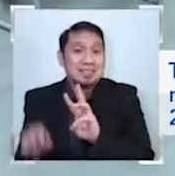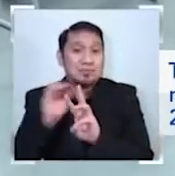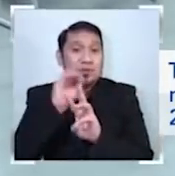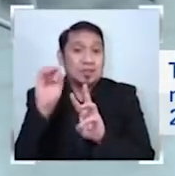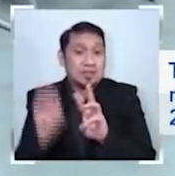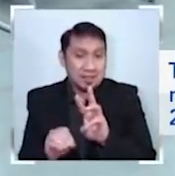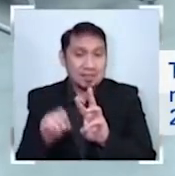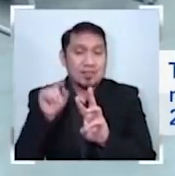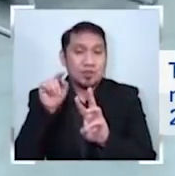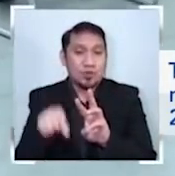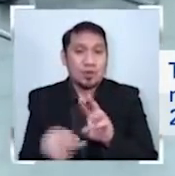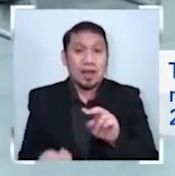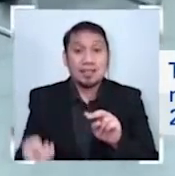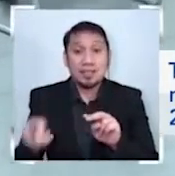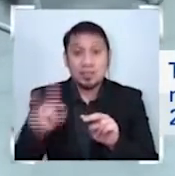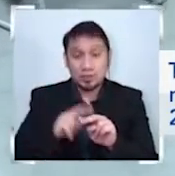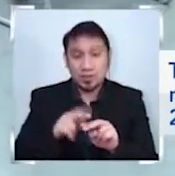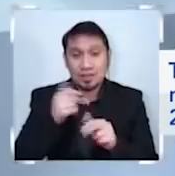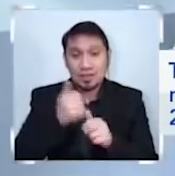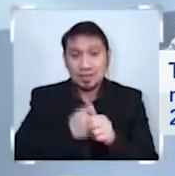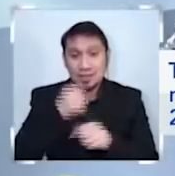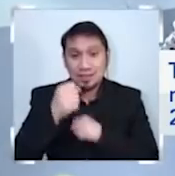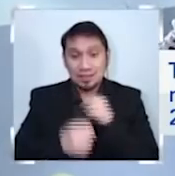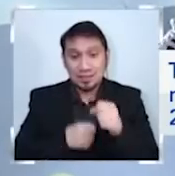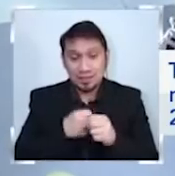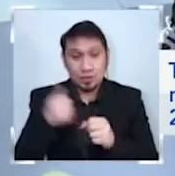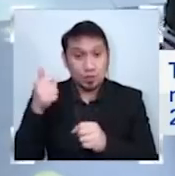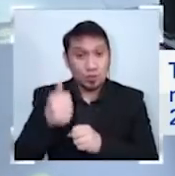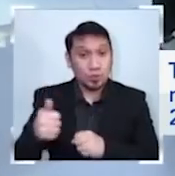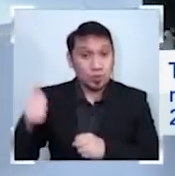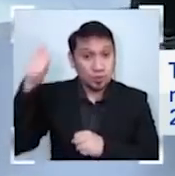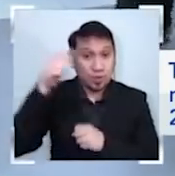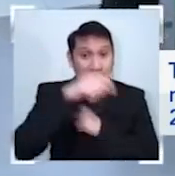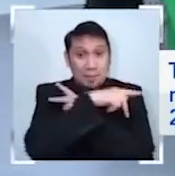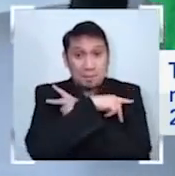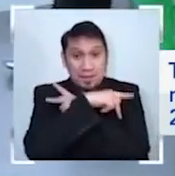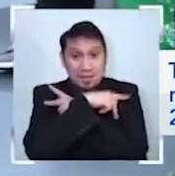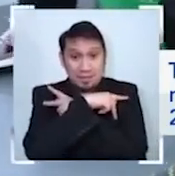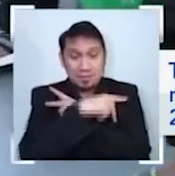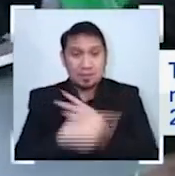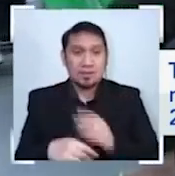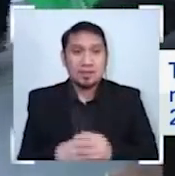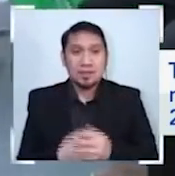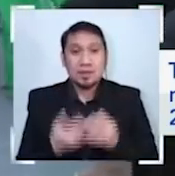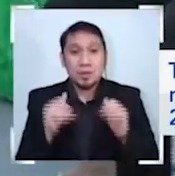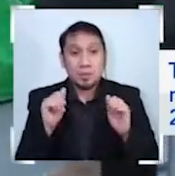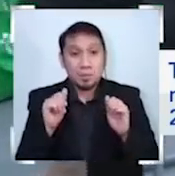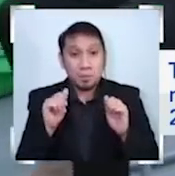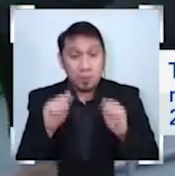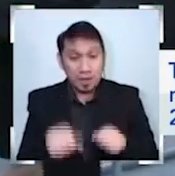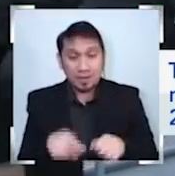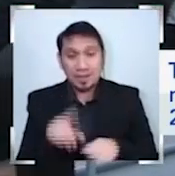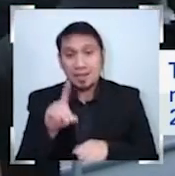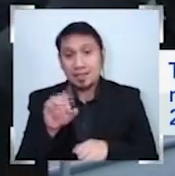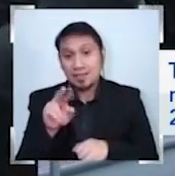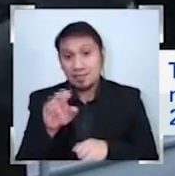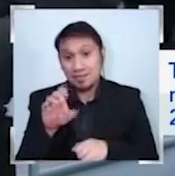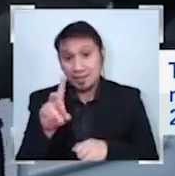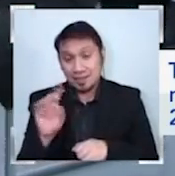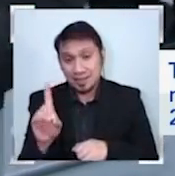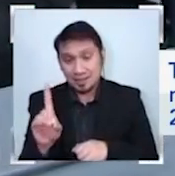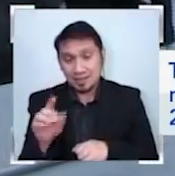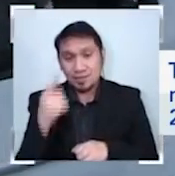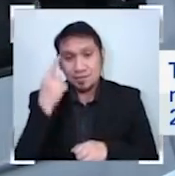dividendo. Ayon kay Pag-ibig Chairperson Secretary Eduardo Del Rosario, papasok ang dividendo sa account ng mga miyembro sa second quarter